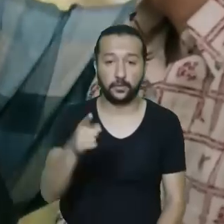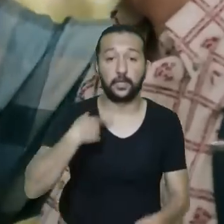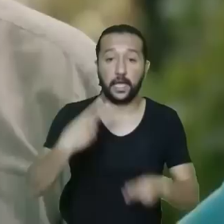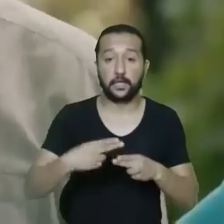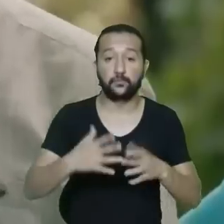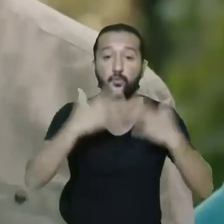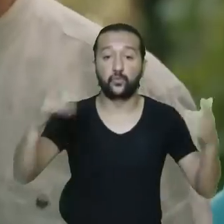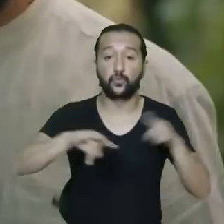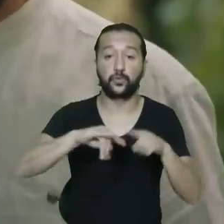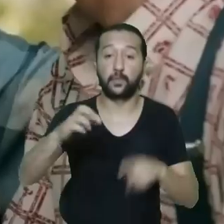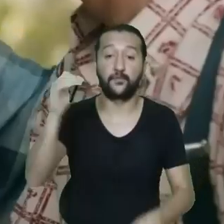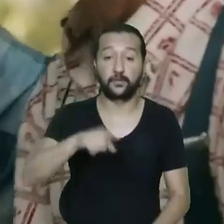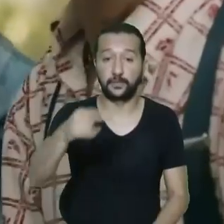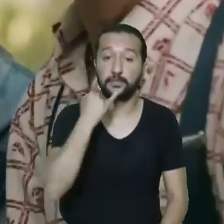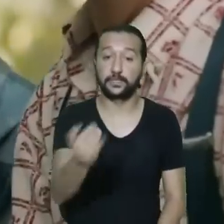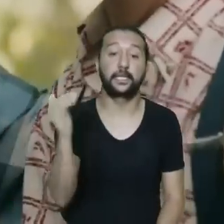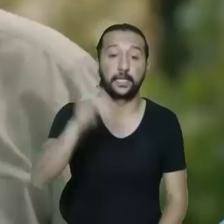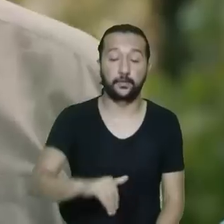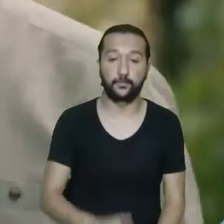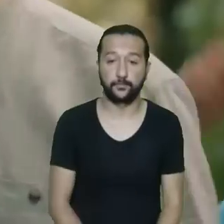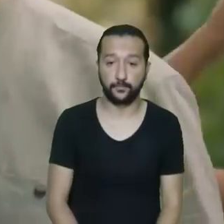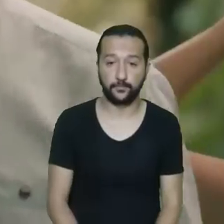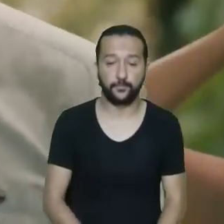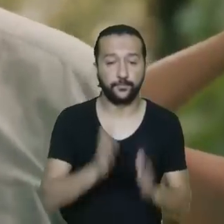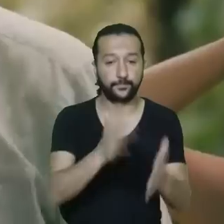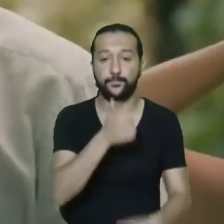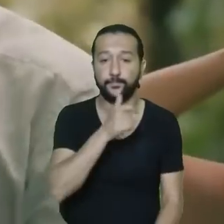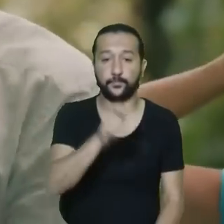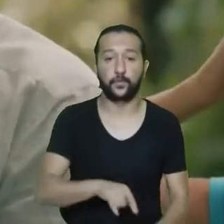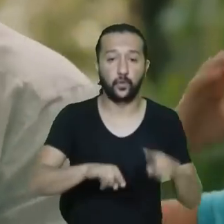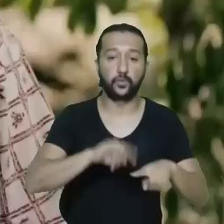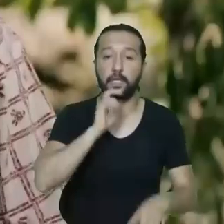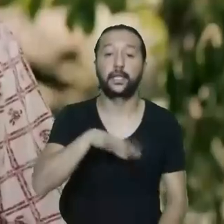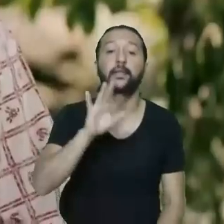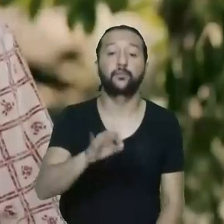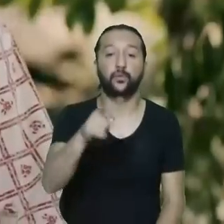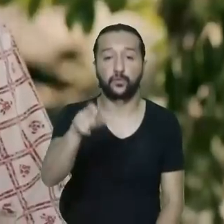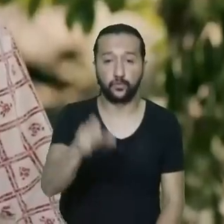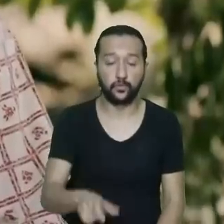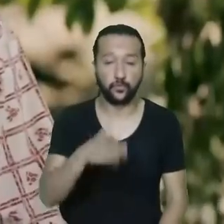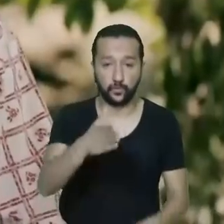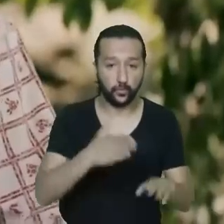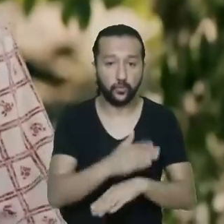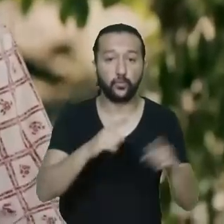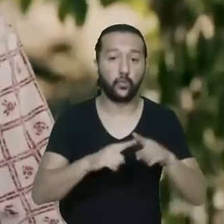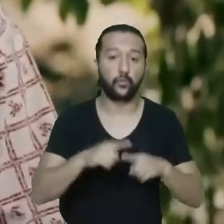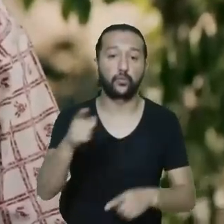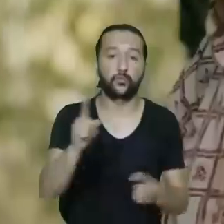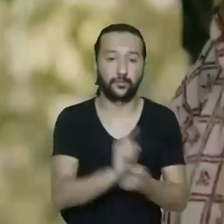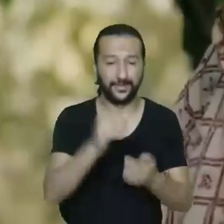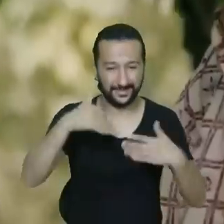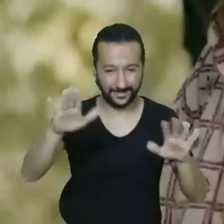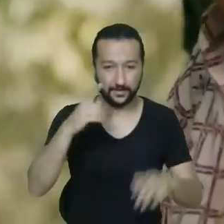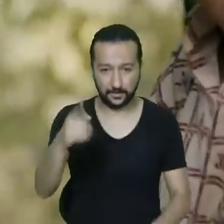Adaşım koca Hüseyin pehlivan gelmiş. Onu ziyarete geldim. Baba. Hüseyin dayı değil bu. Doğrunu doğrunu. Hadi